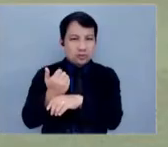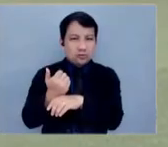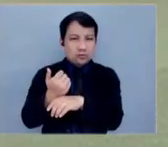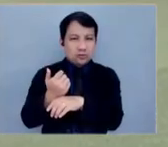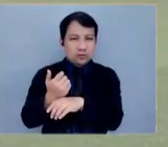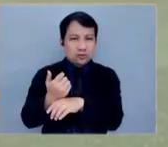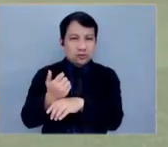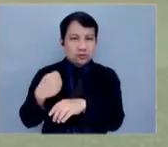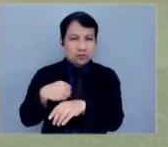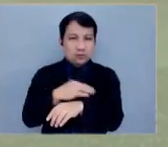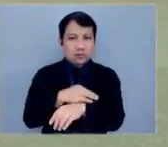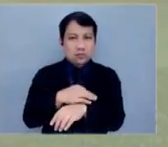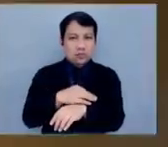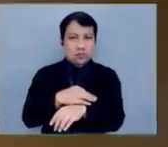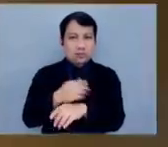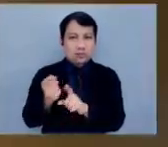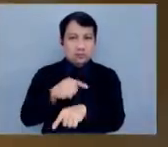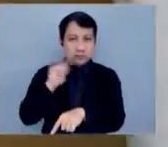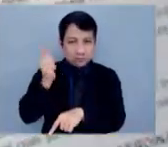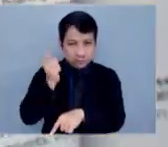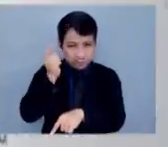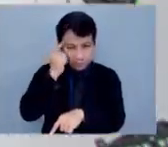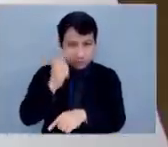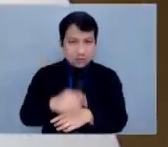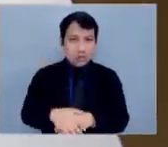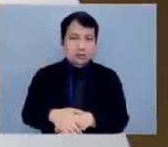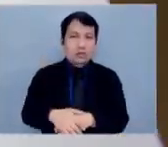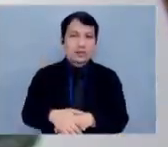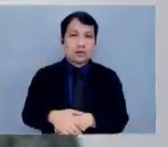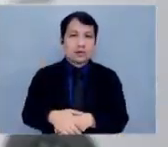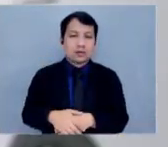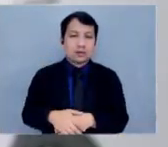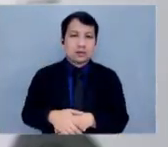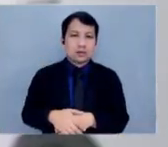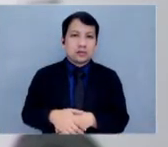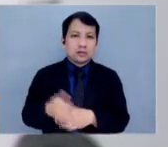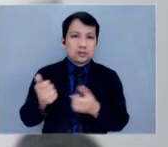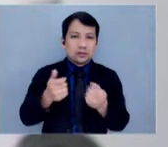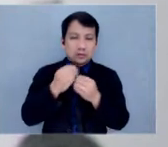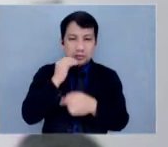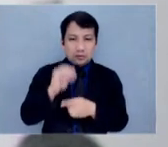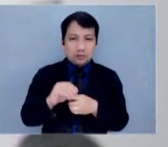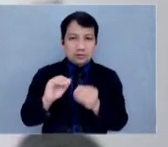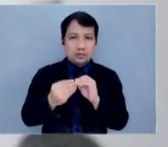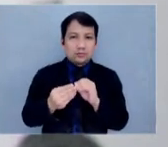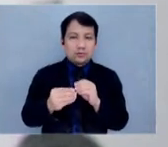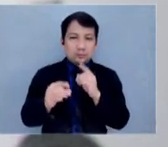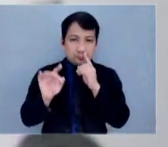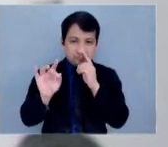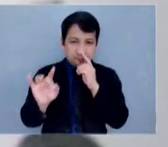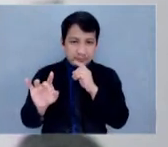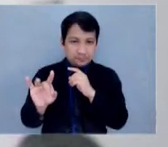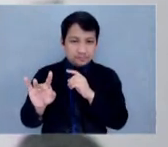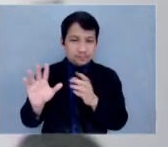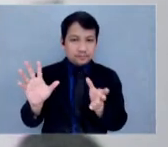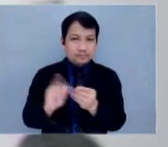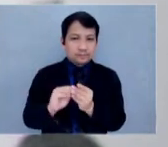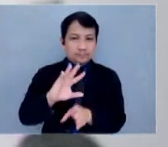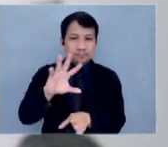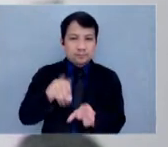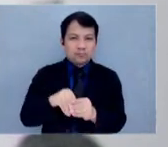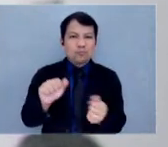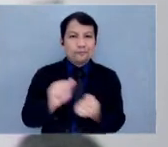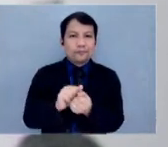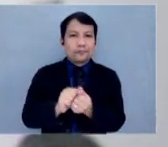at empleyado ng gobyerno. Sa bisa ng Administrative Order No. 18 ng Pangulo, kasama sa mga bawal na ang paggamit